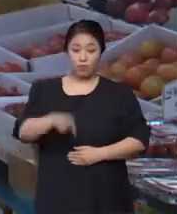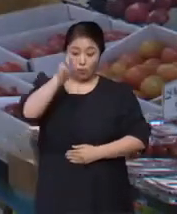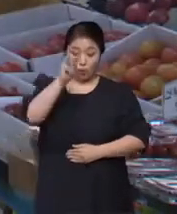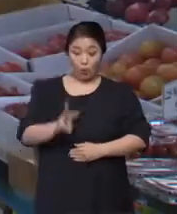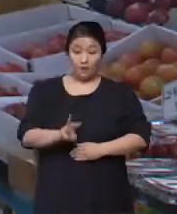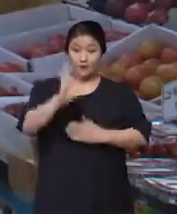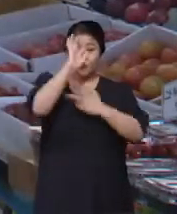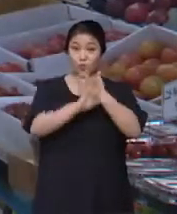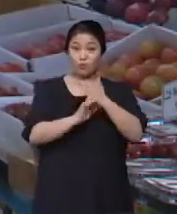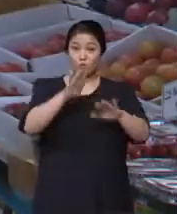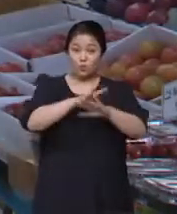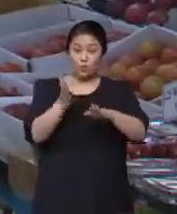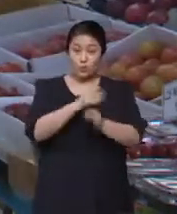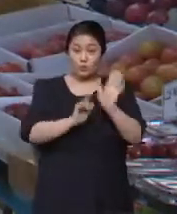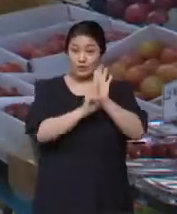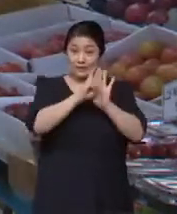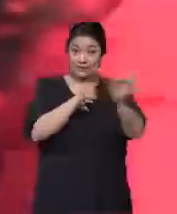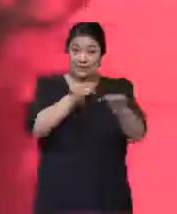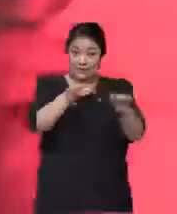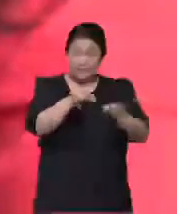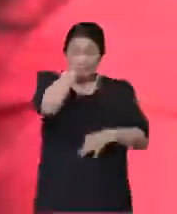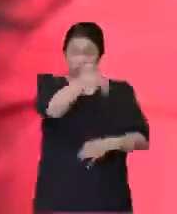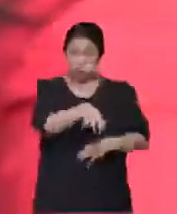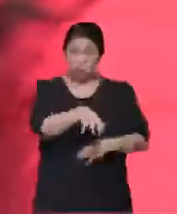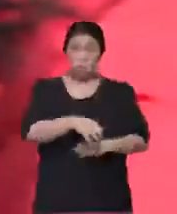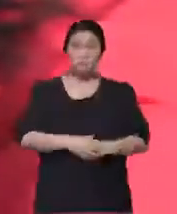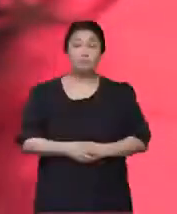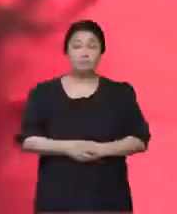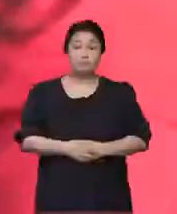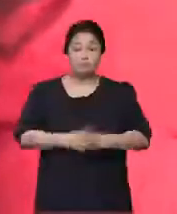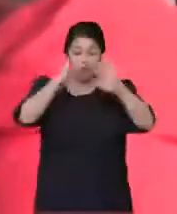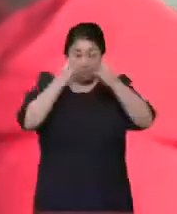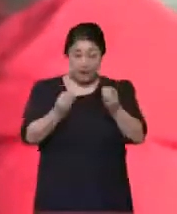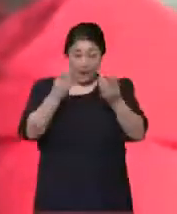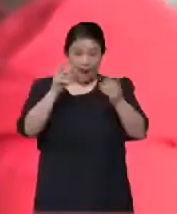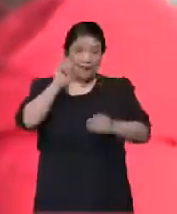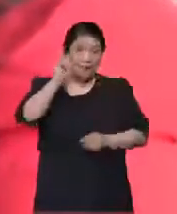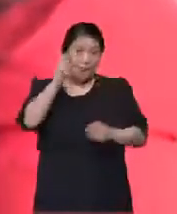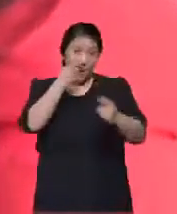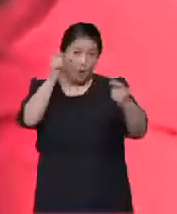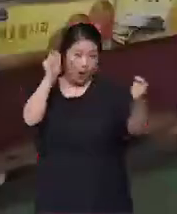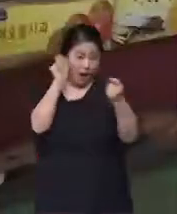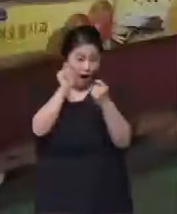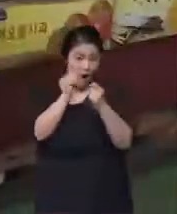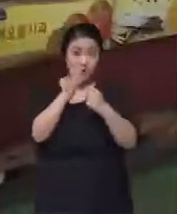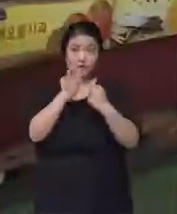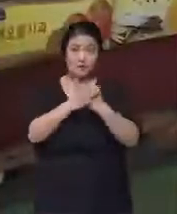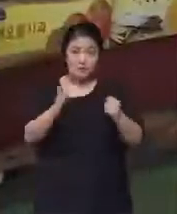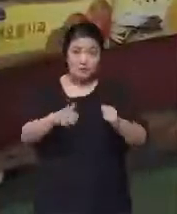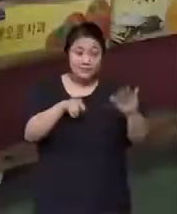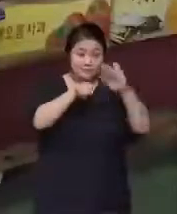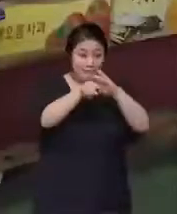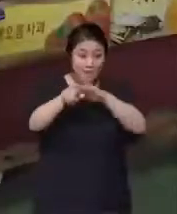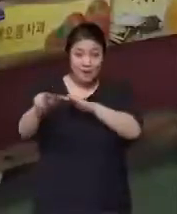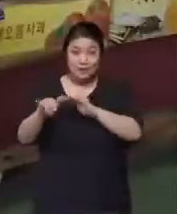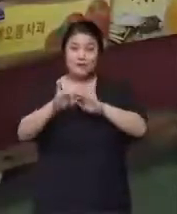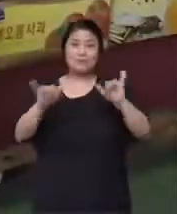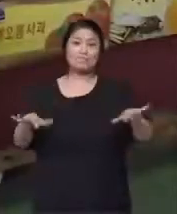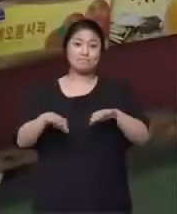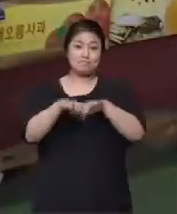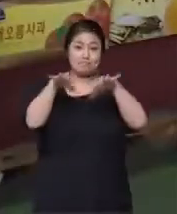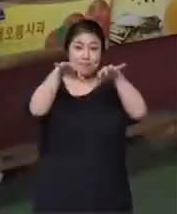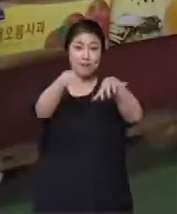광주 서부 농수산물 도매시장의 청과 판매도. 설 명절이 20여일 앞으로 다가오면서 찾는 사람이